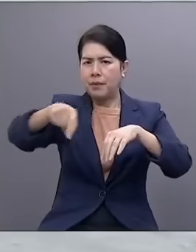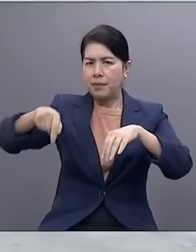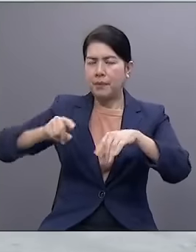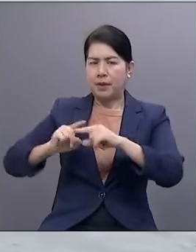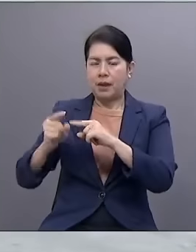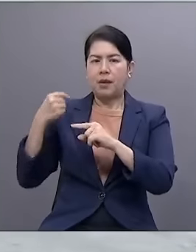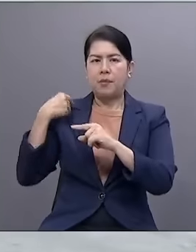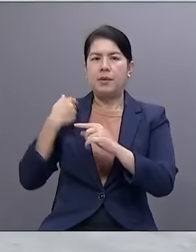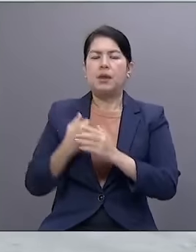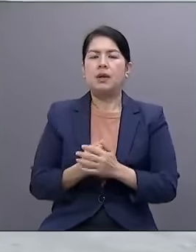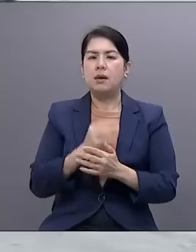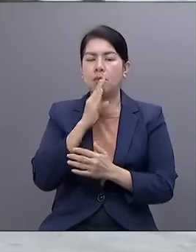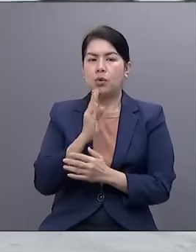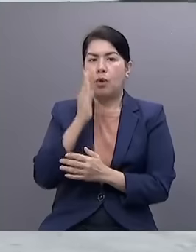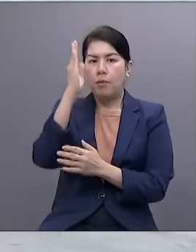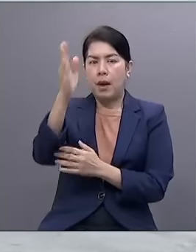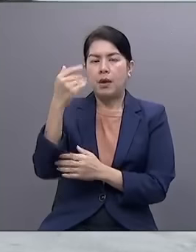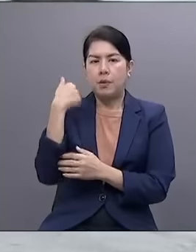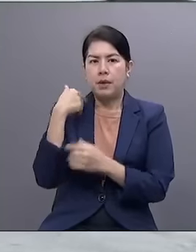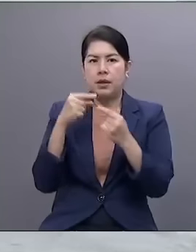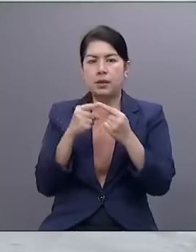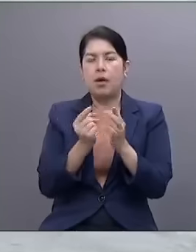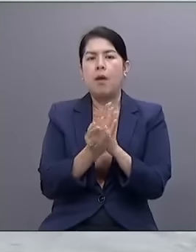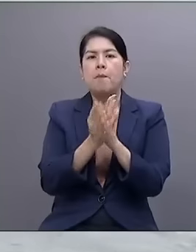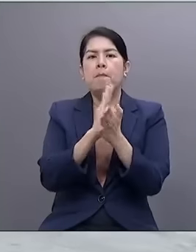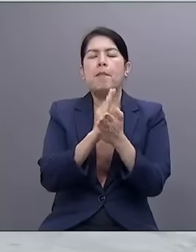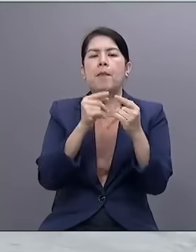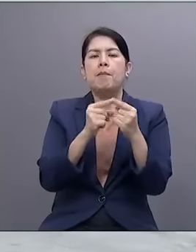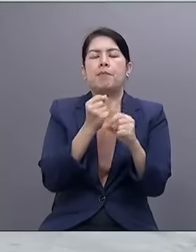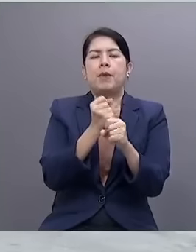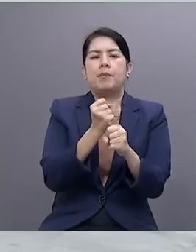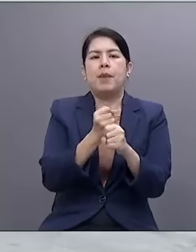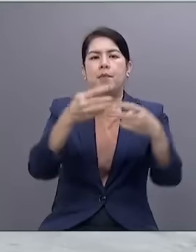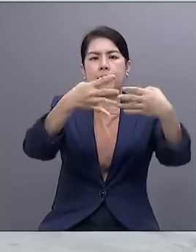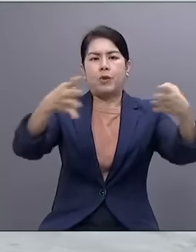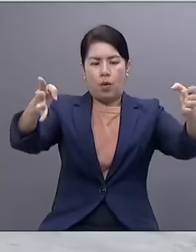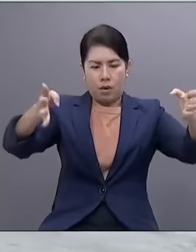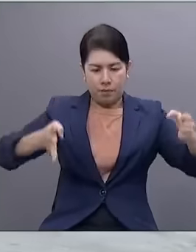พัฒนากรงเพิ่มเติมนะครับก็จะมีการจัดการกับลิงที่อยู่บริเวณพระปรางสามยอดด้วยครับ